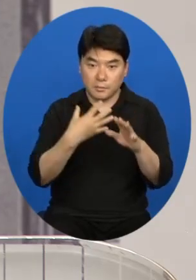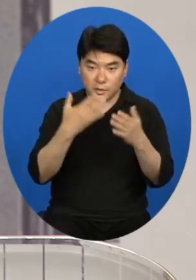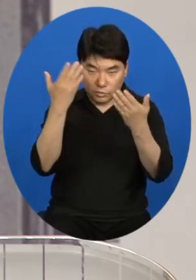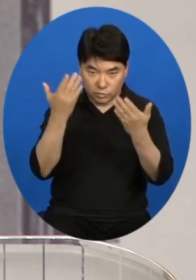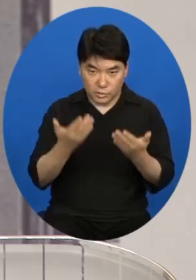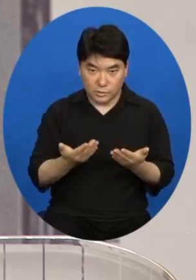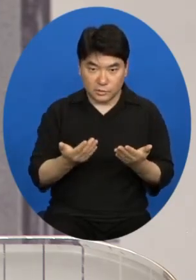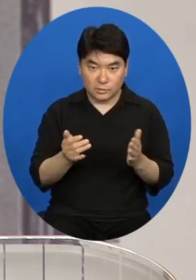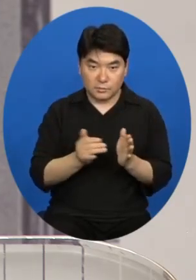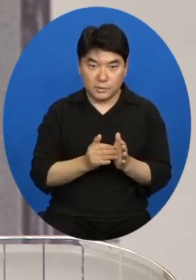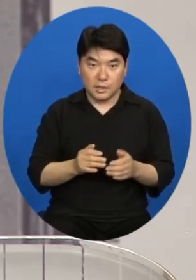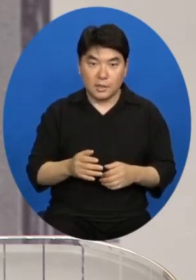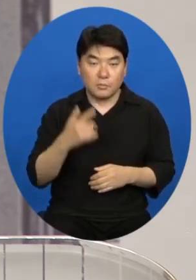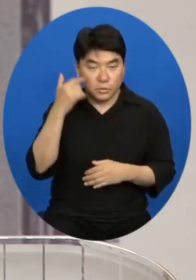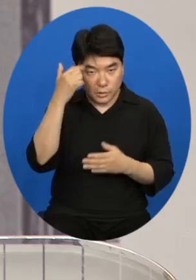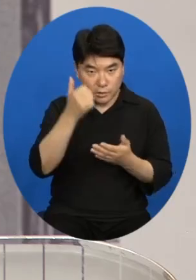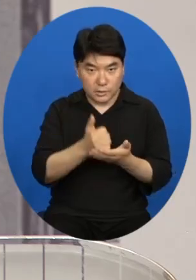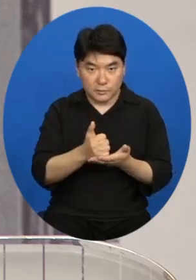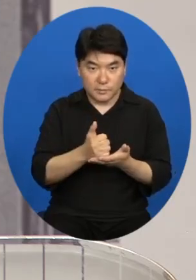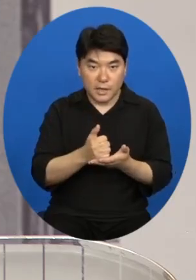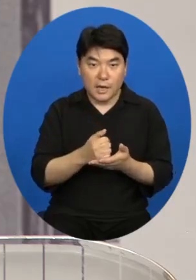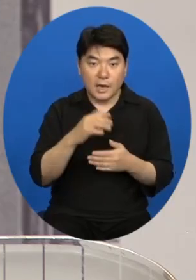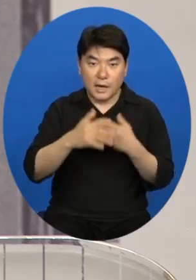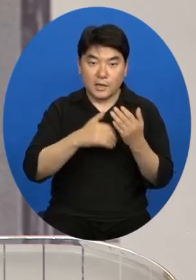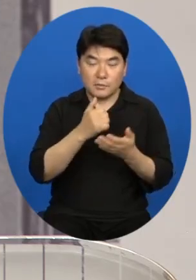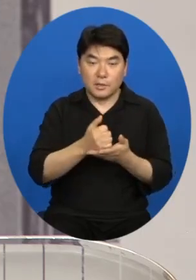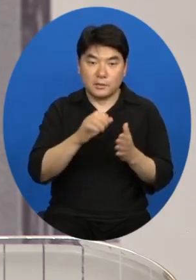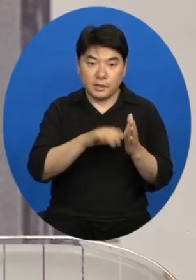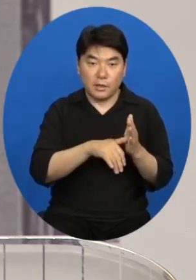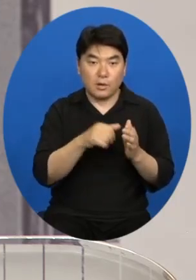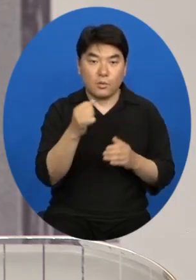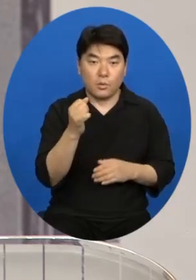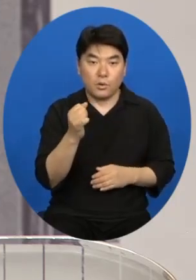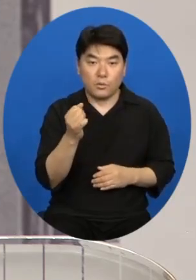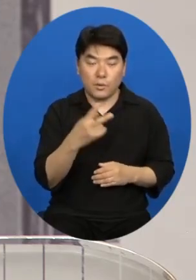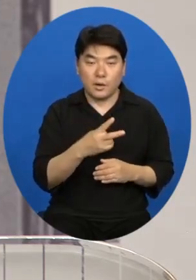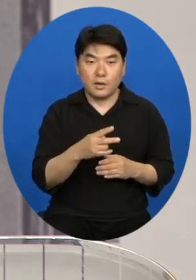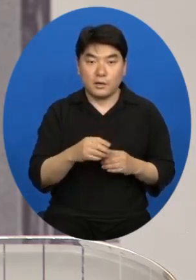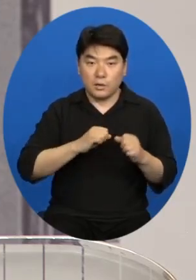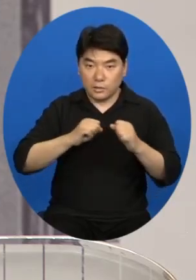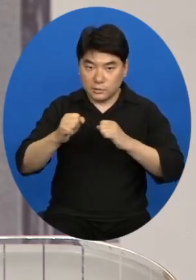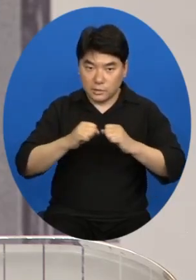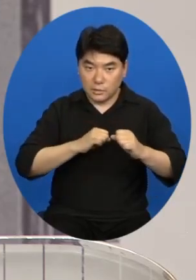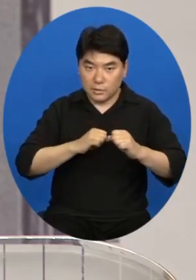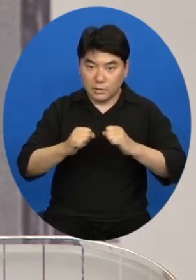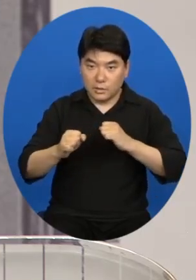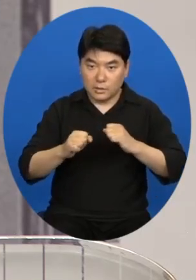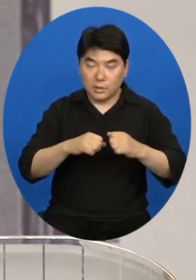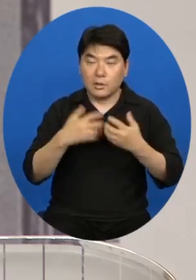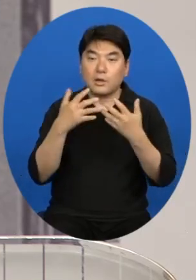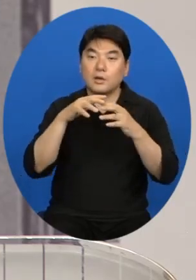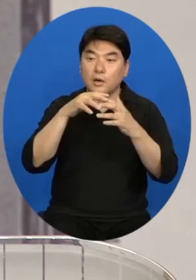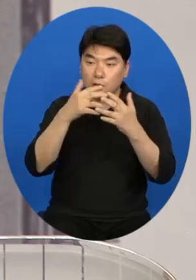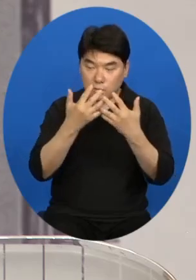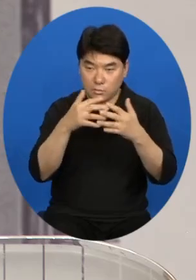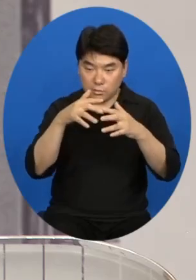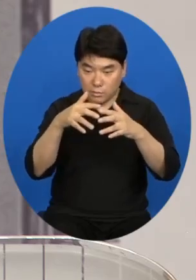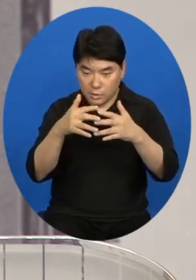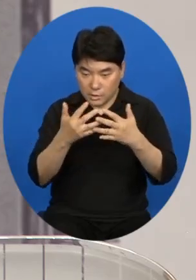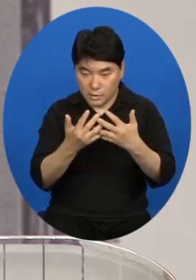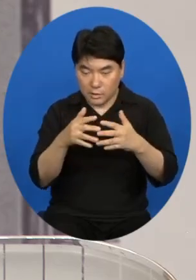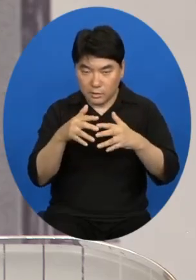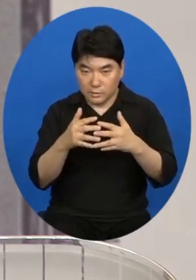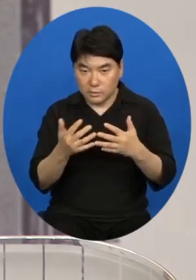주셨습니다. 이제 이게 핵심이에요. 목사님, 하나님의 때와 역사는 마치 톱니바퀴 들이